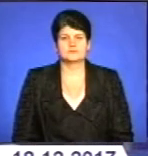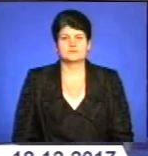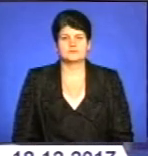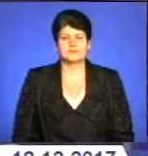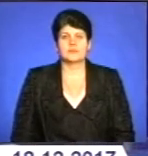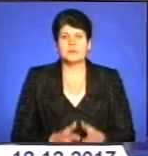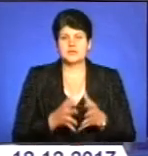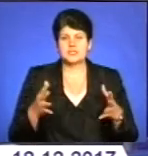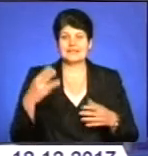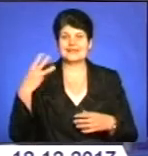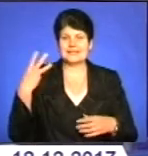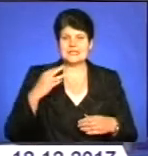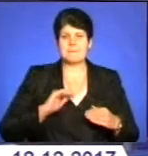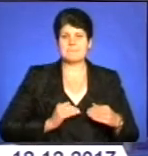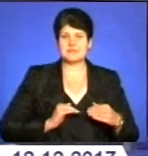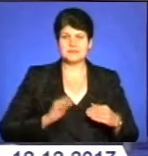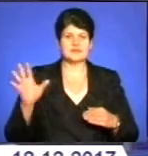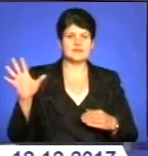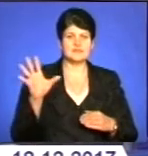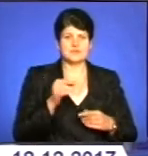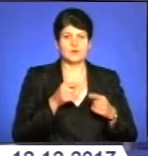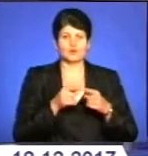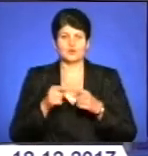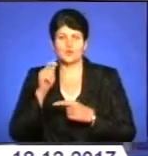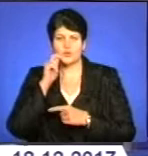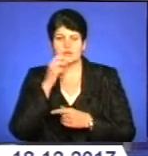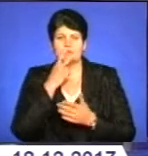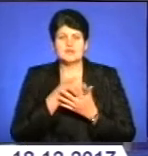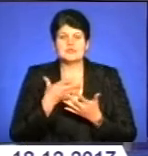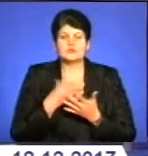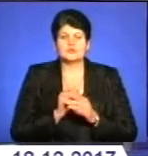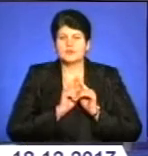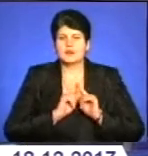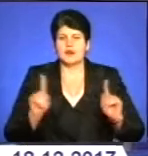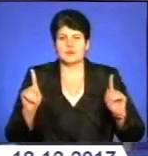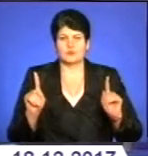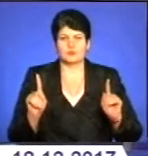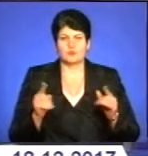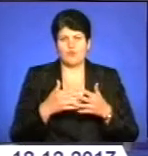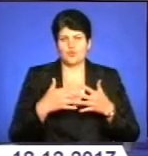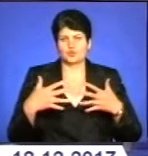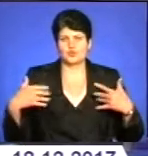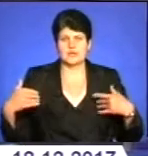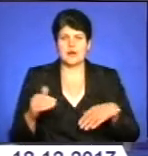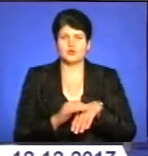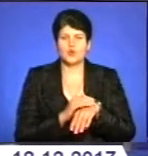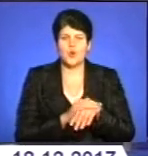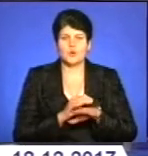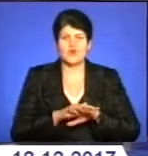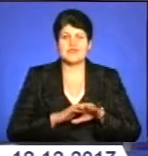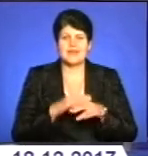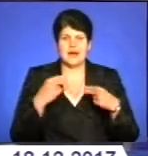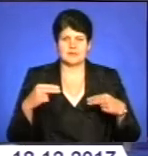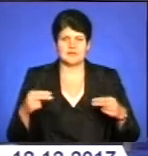Понад 30 бізнесменів з усіх куточків України представили власну унікальну продукцію на Доброярмарку у Тернополі. Більшість